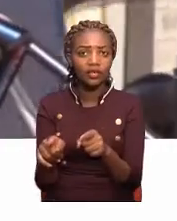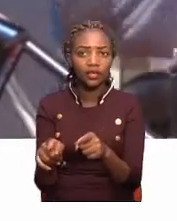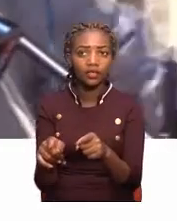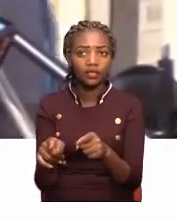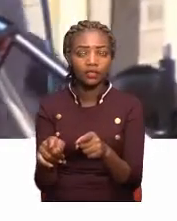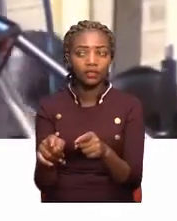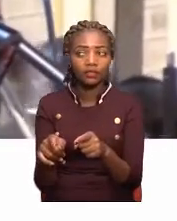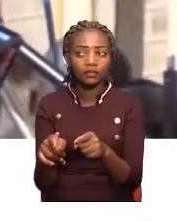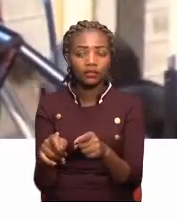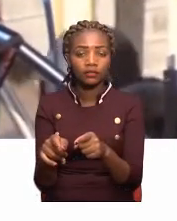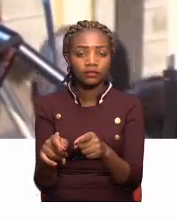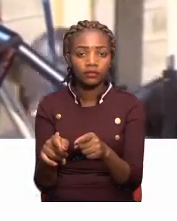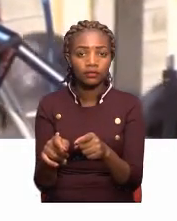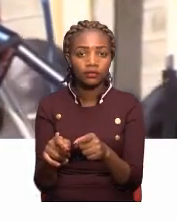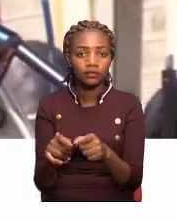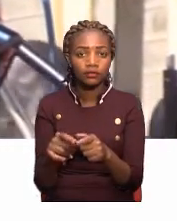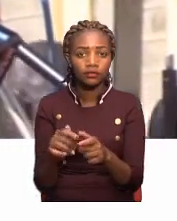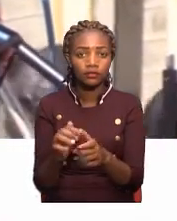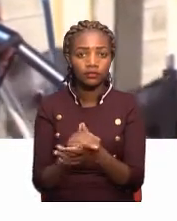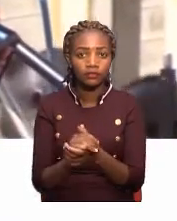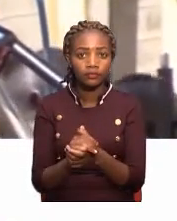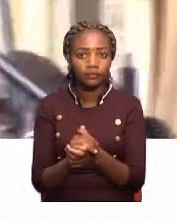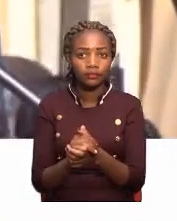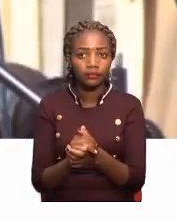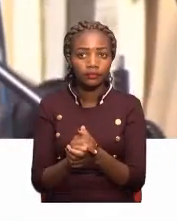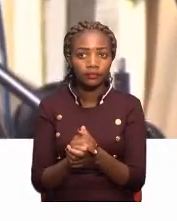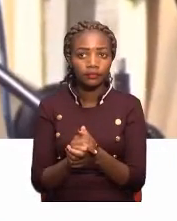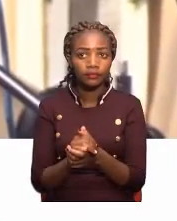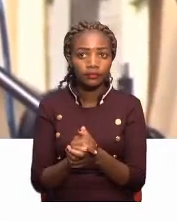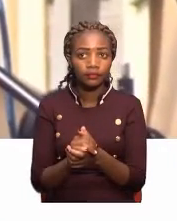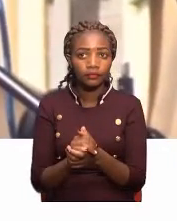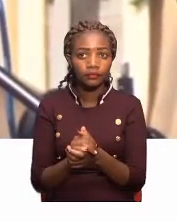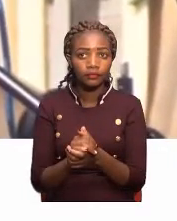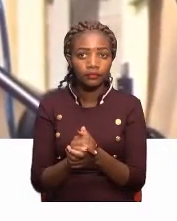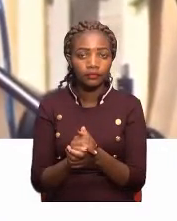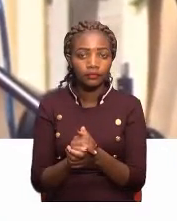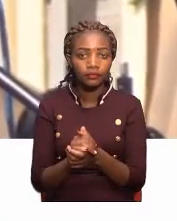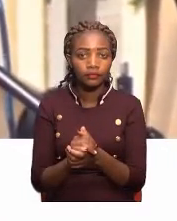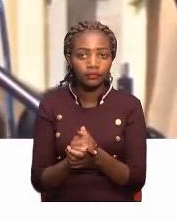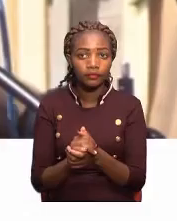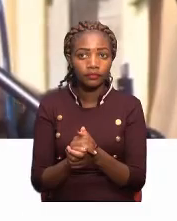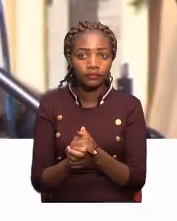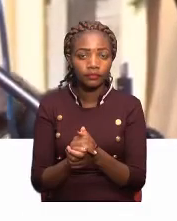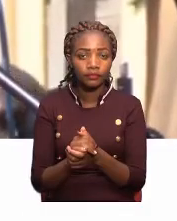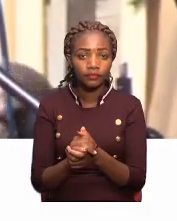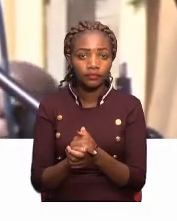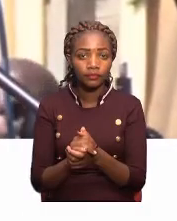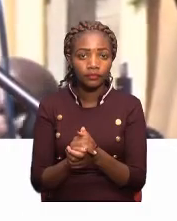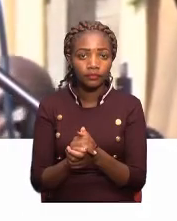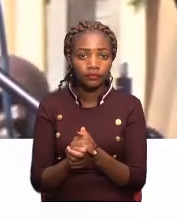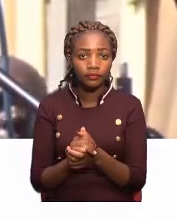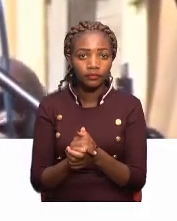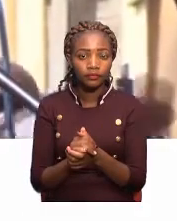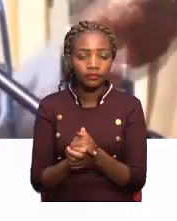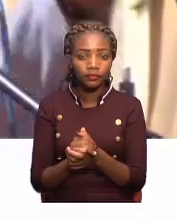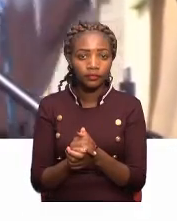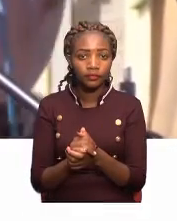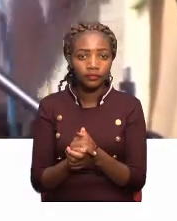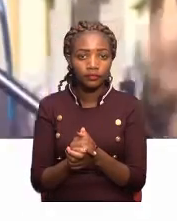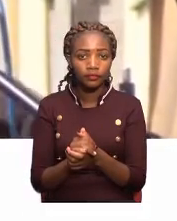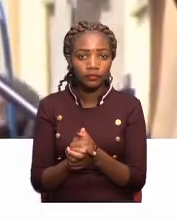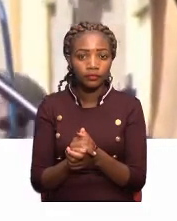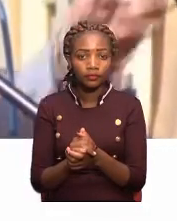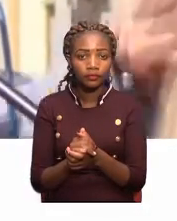chini wanakunywa pombe ya kienyeji. Hapo bwana kumesha naangalekeza tu kidogo, tumalize hii siku